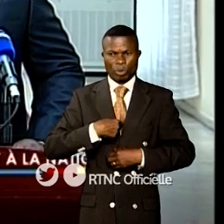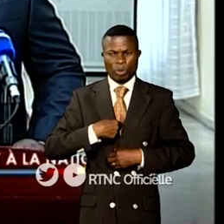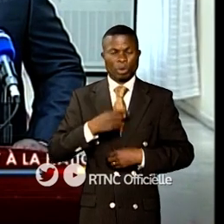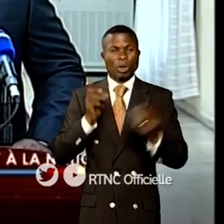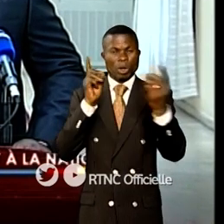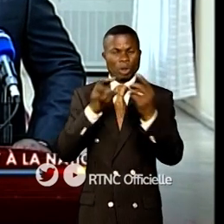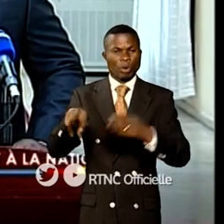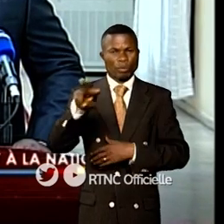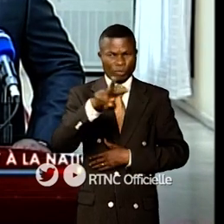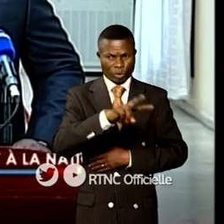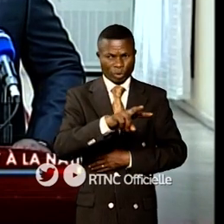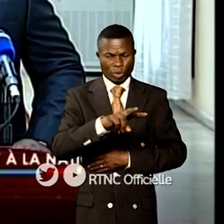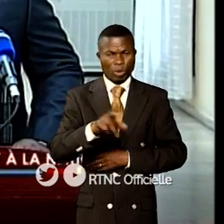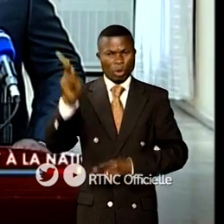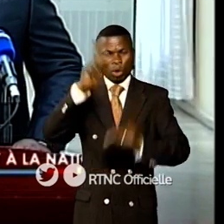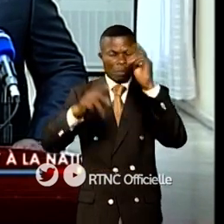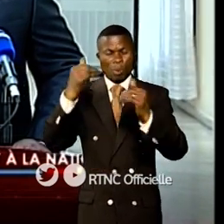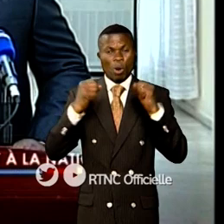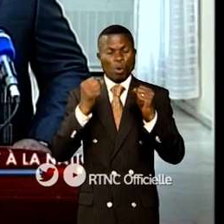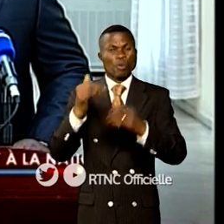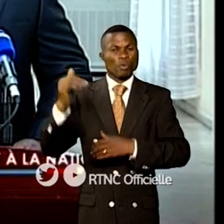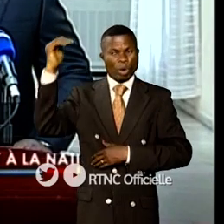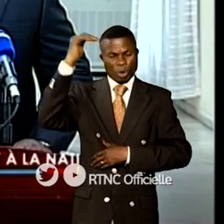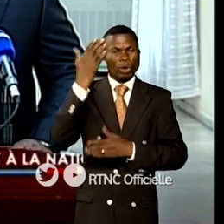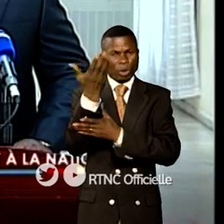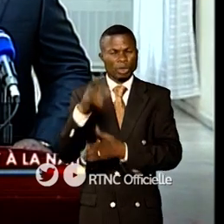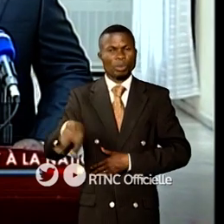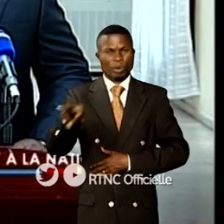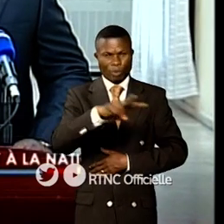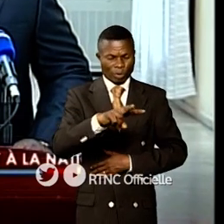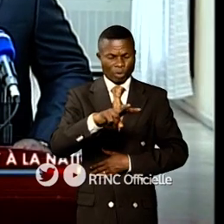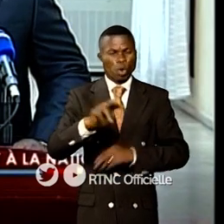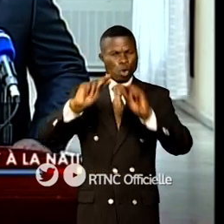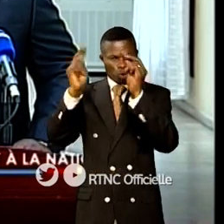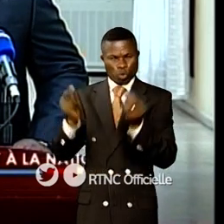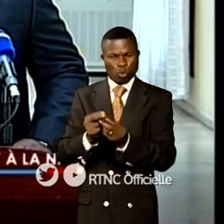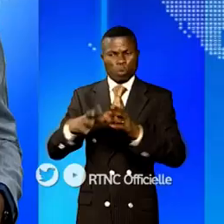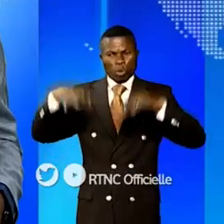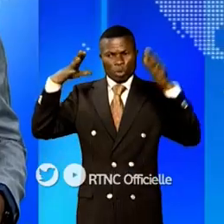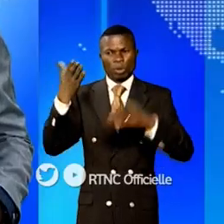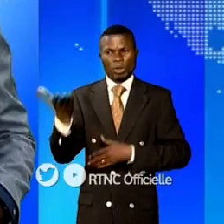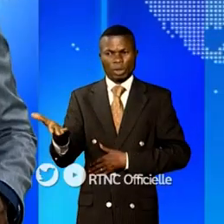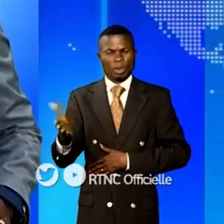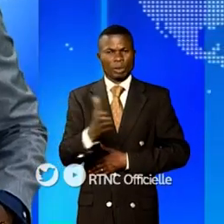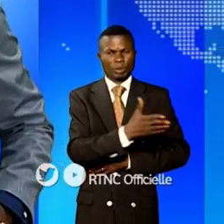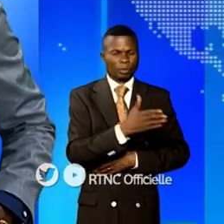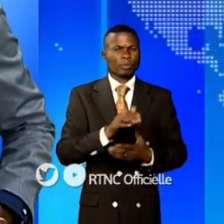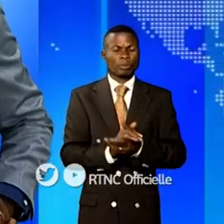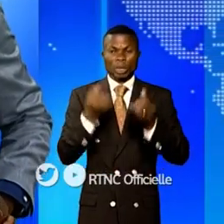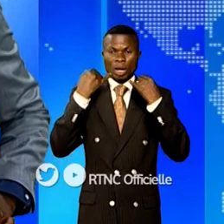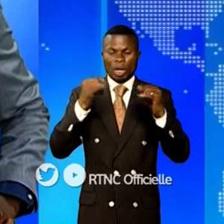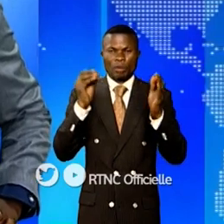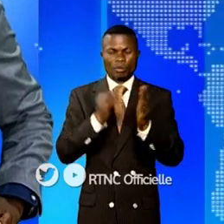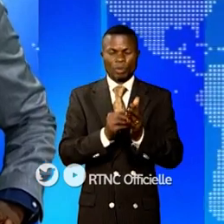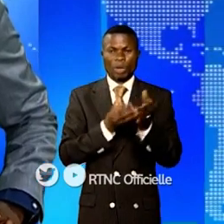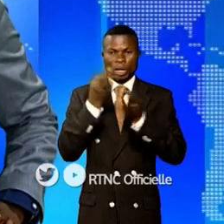vous, peuple souverain, et vous demander cette majorité. Et puis, autre information en